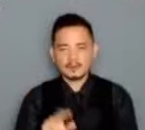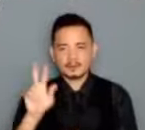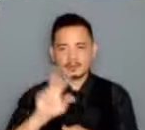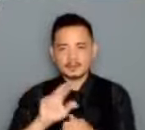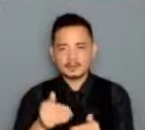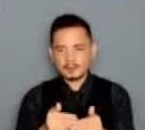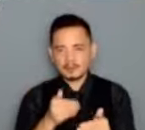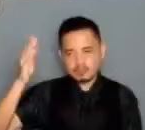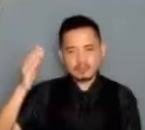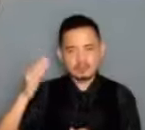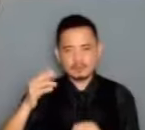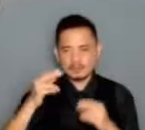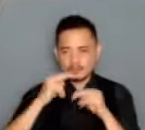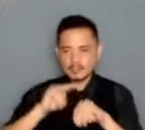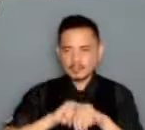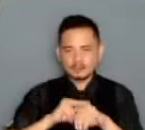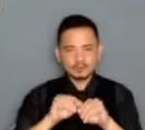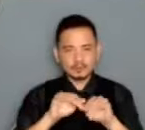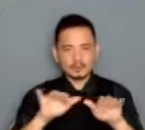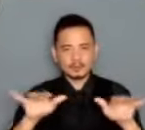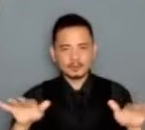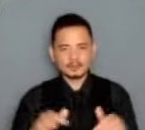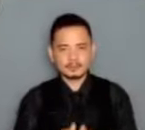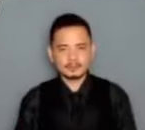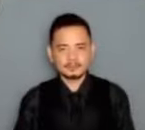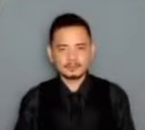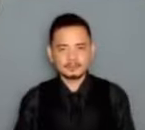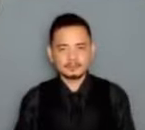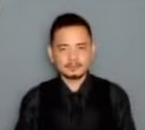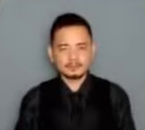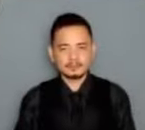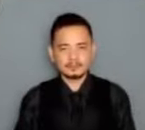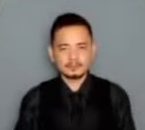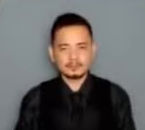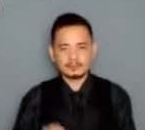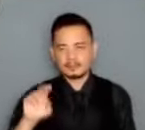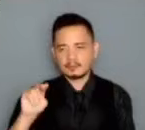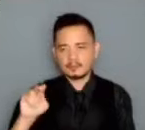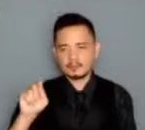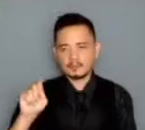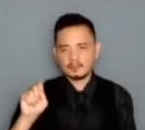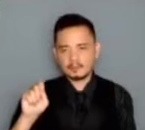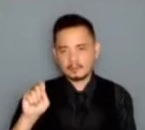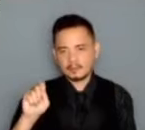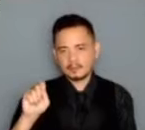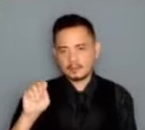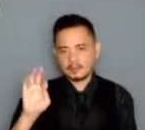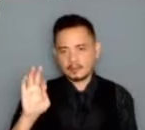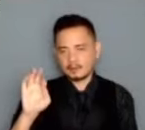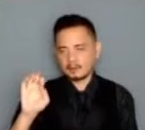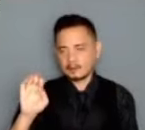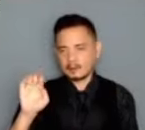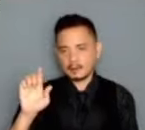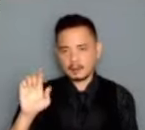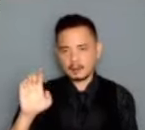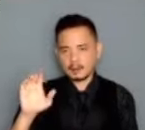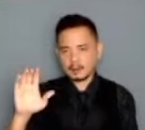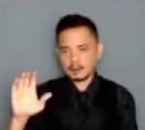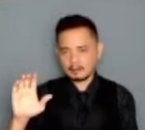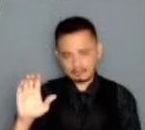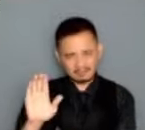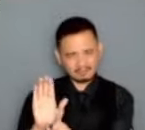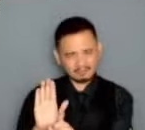Marcos. Iginagalang daw ng National Task Force to End Local Communist Armed Conflict o NTFL-CAC ang desisyon ni Vice President